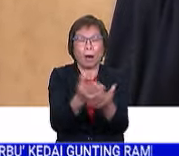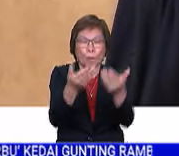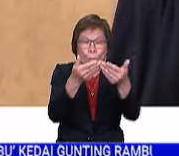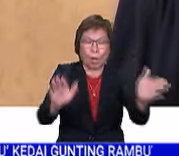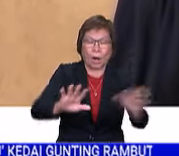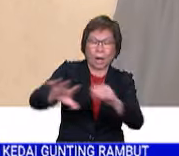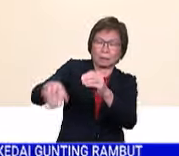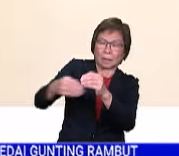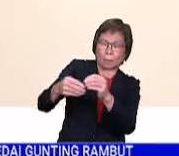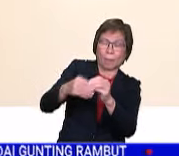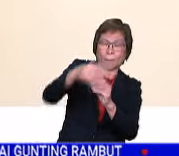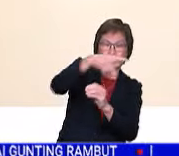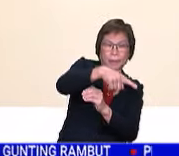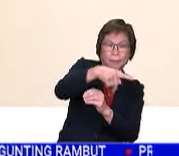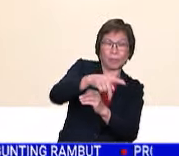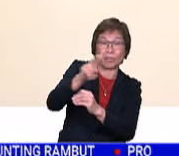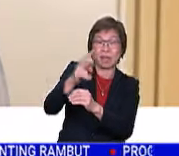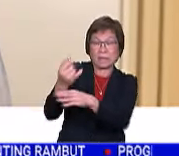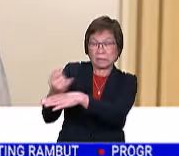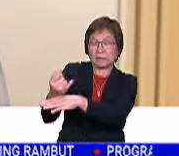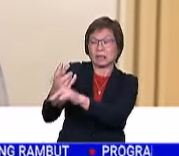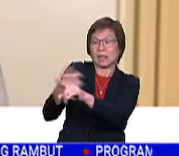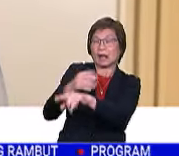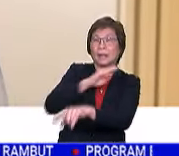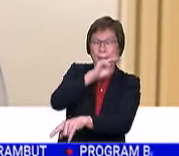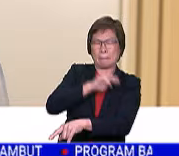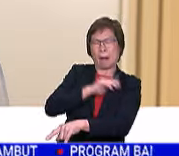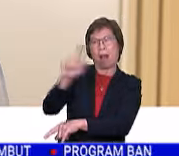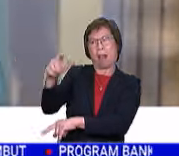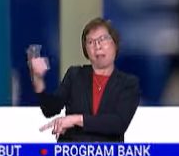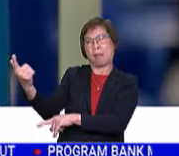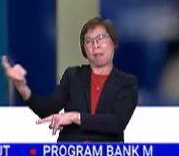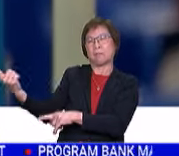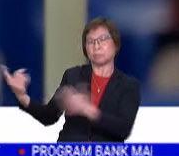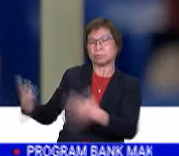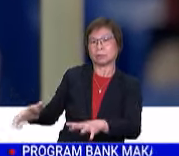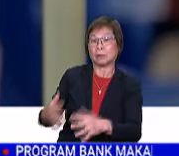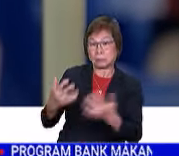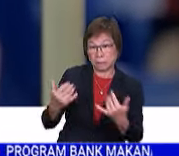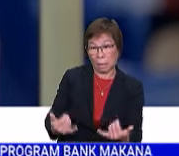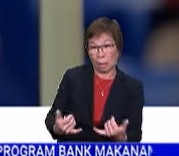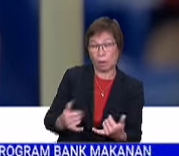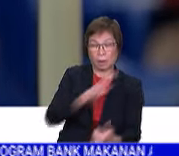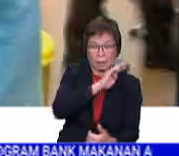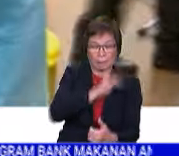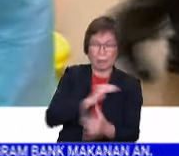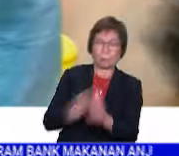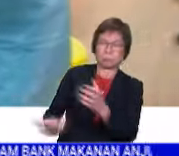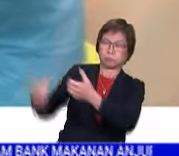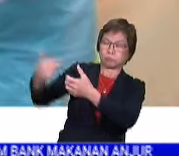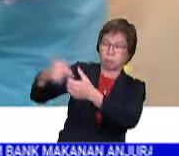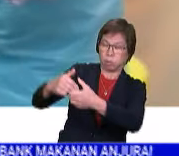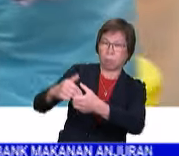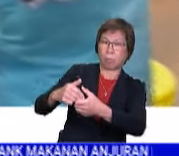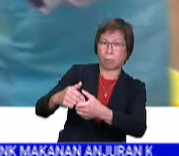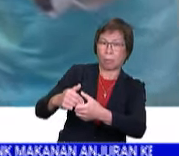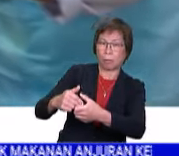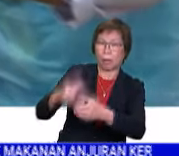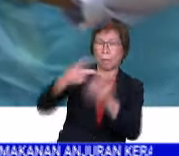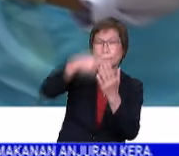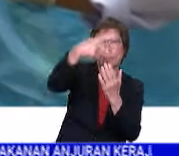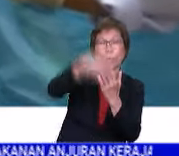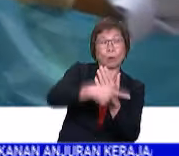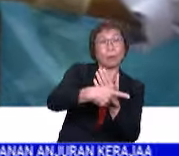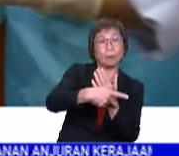tambahan PPV industri daripada beberapa kementerian yang lain. Buat masa ini, kementerian-kementerian yang terlibat dalam